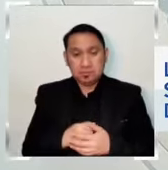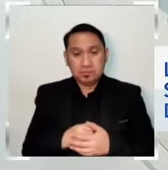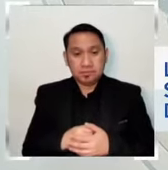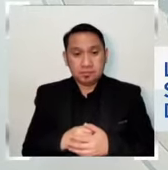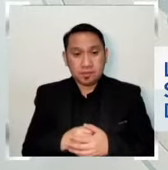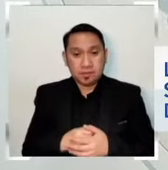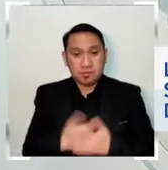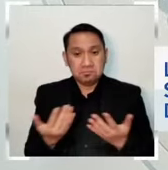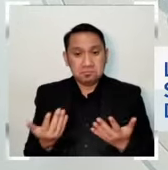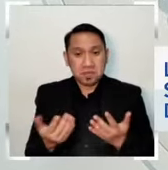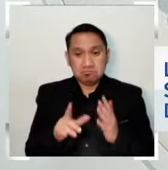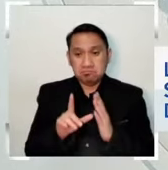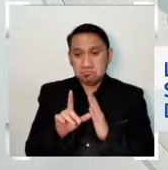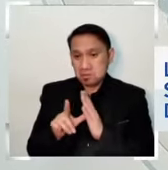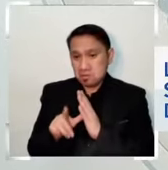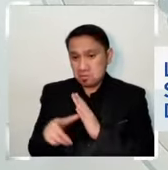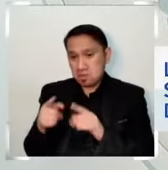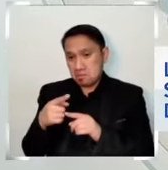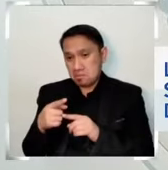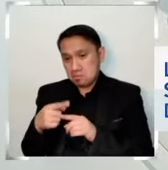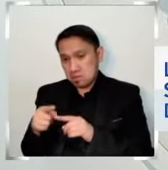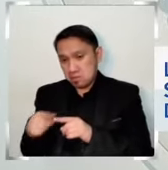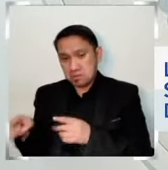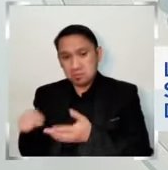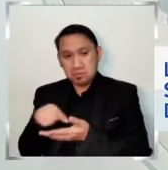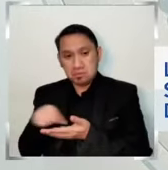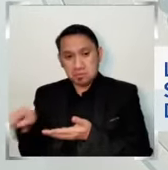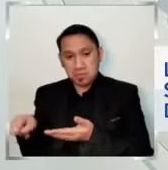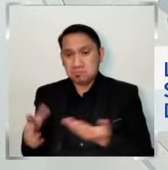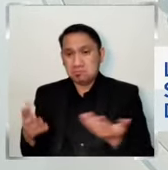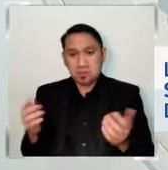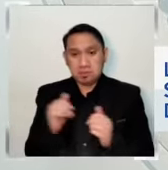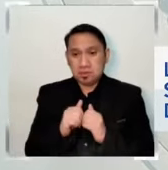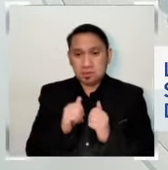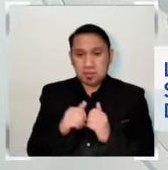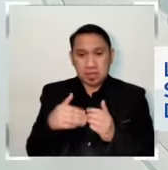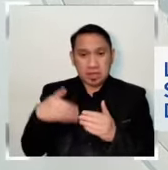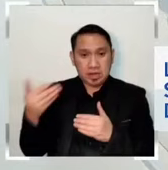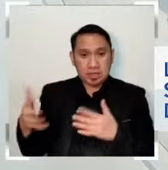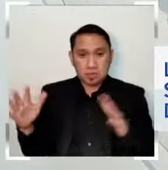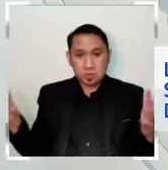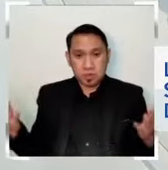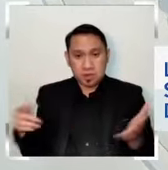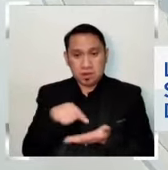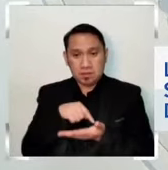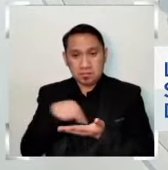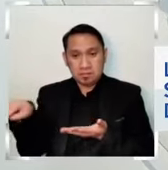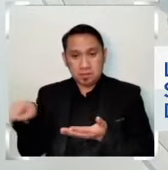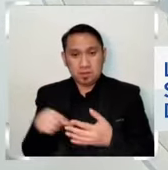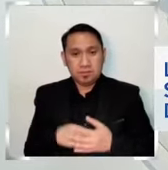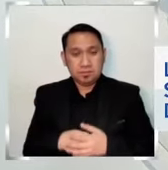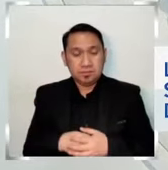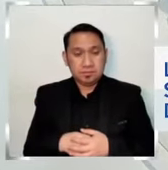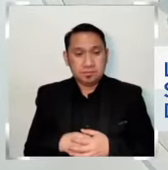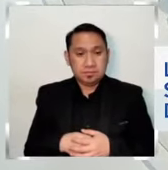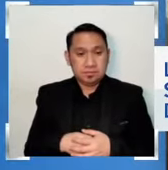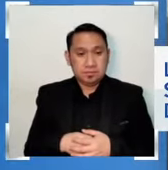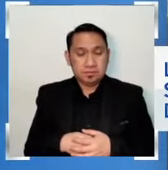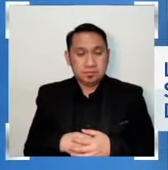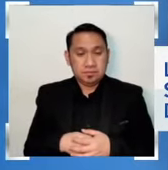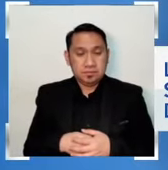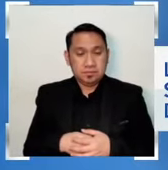payments, hindi na minake good ni Mr. Jokno yung mga napag-usapan nila na